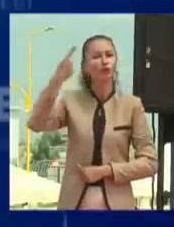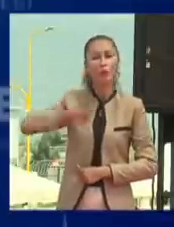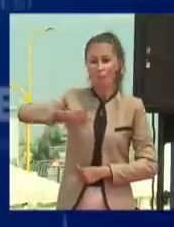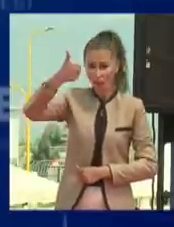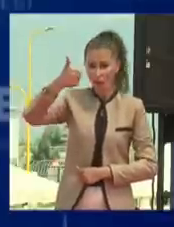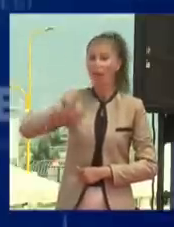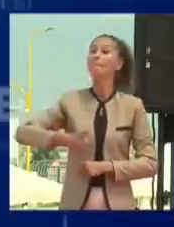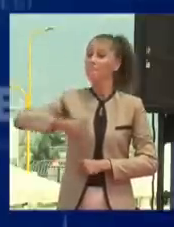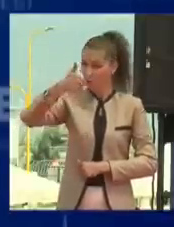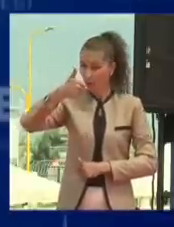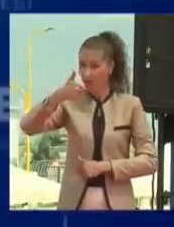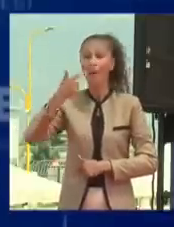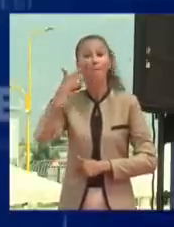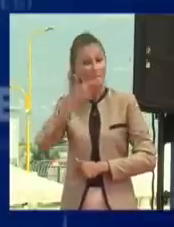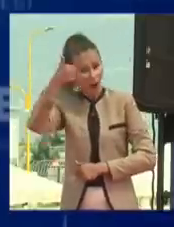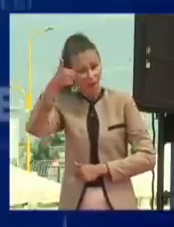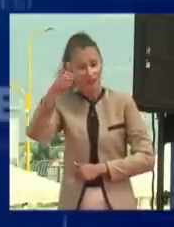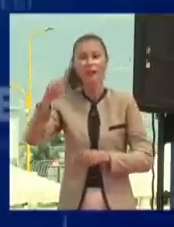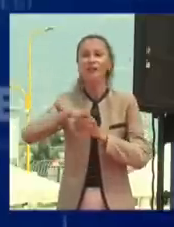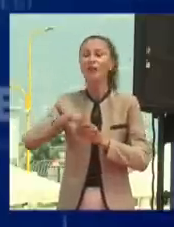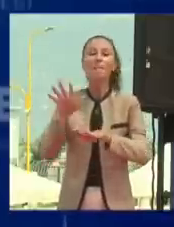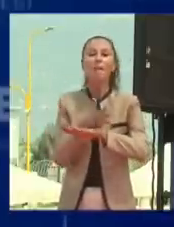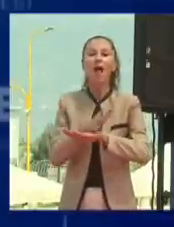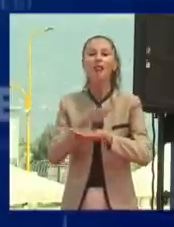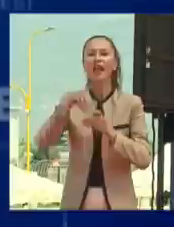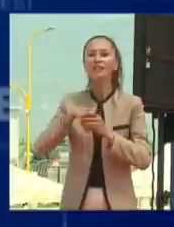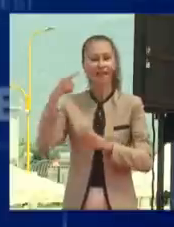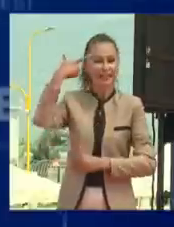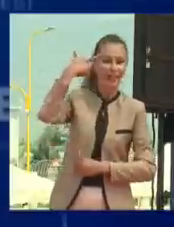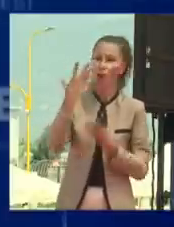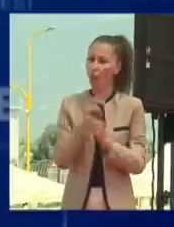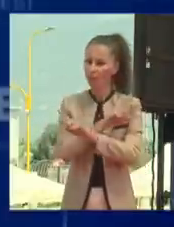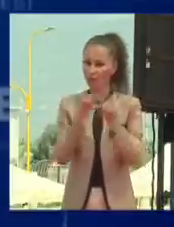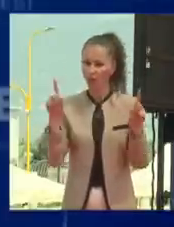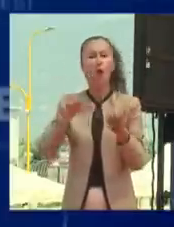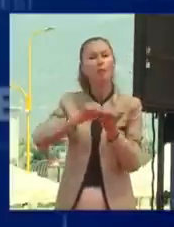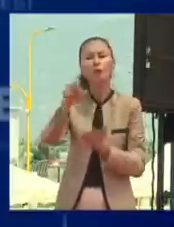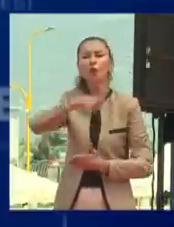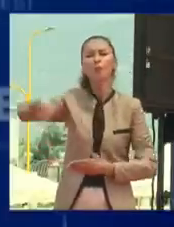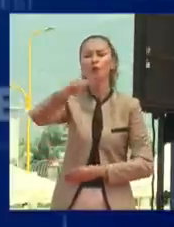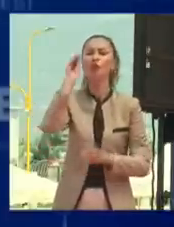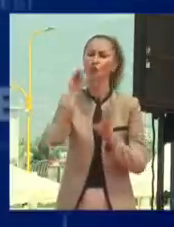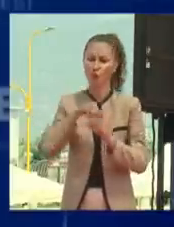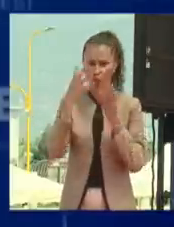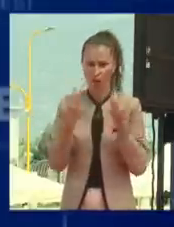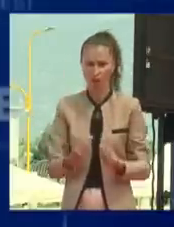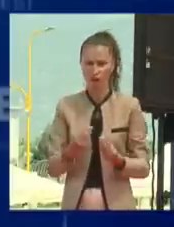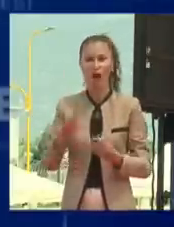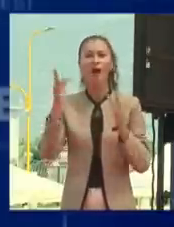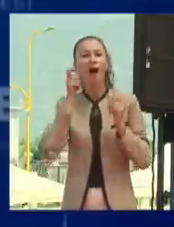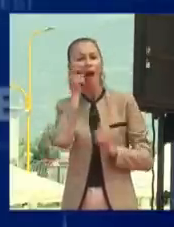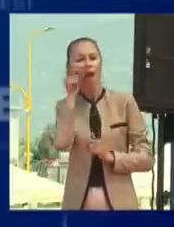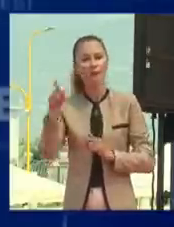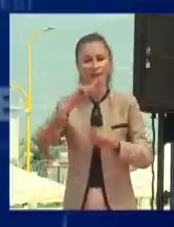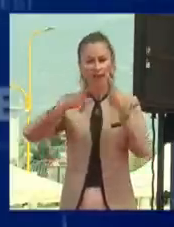Cumhurbaşkanlığı, Başbakanlığı, Bakanlığı, mal varlığı dolayısıyla tehdit edemeyecek. Bütün bunlara son vereceğiz. Ahlaklı